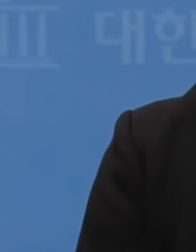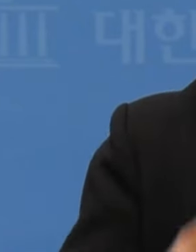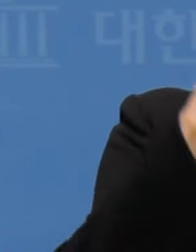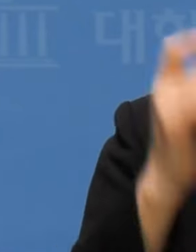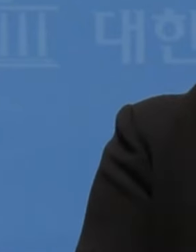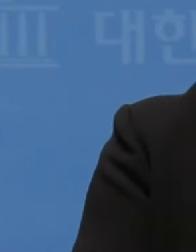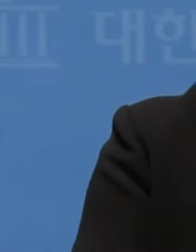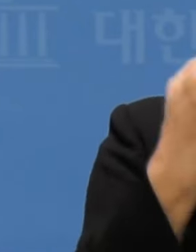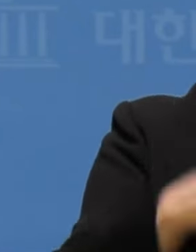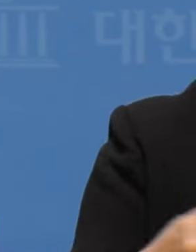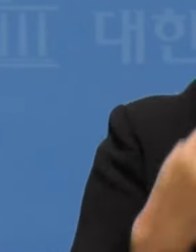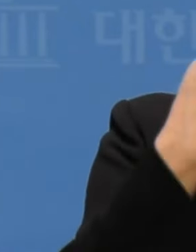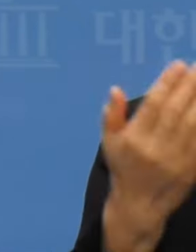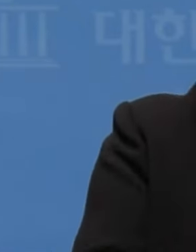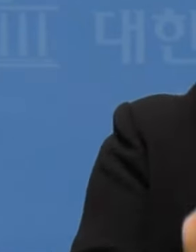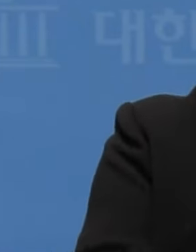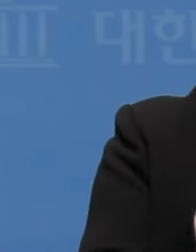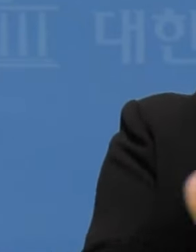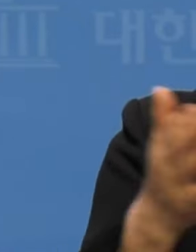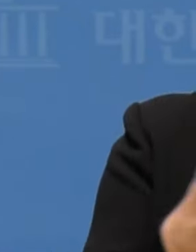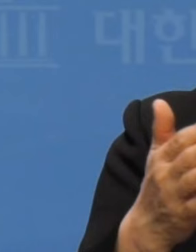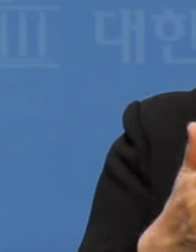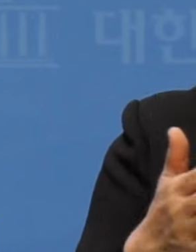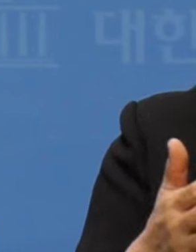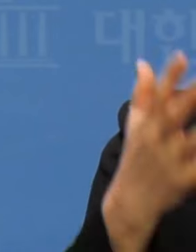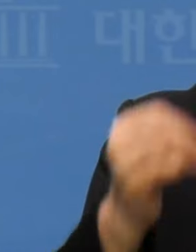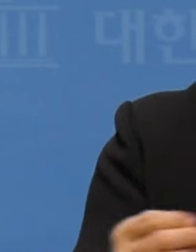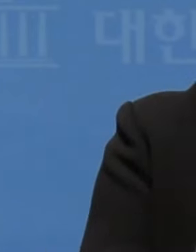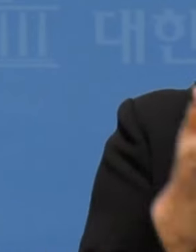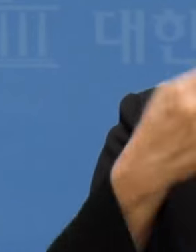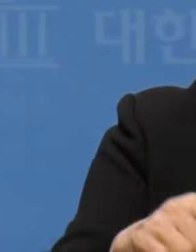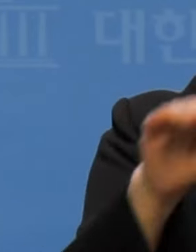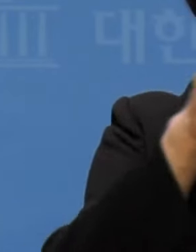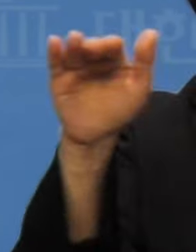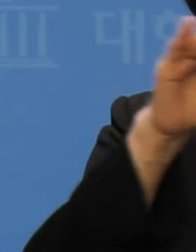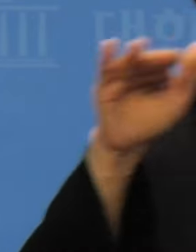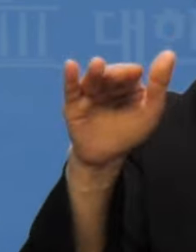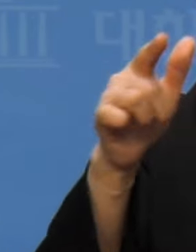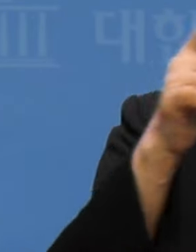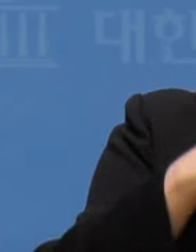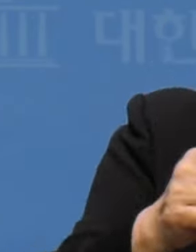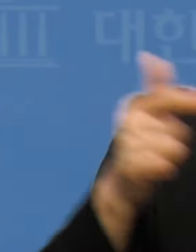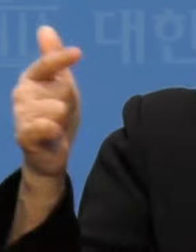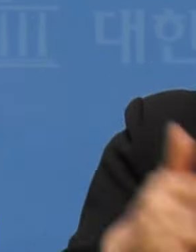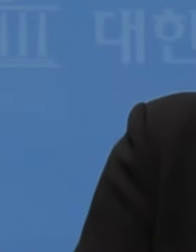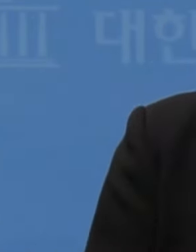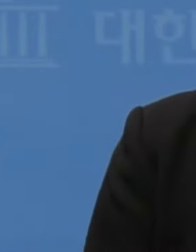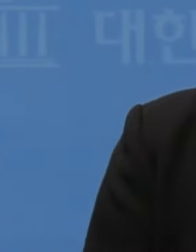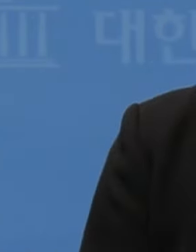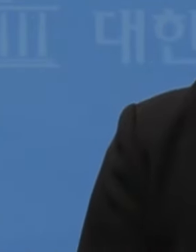사교육 보험 혜택 제도를 마련해 다자녀 가정 아이들에 대한 교육의 질과 양을 모두 늘리도록